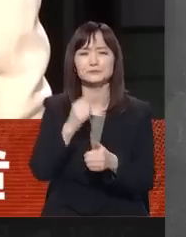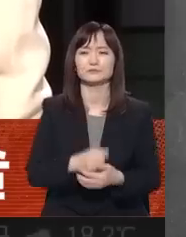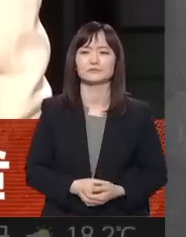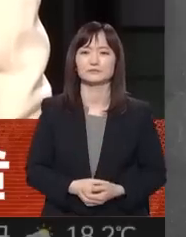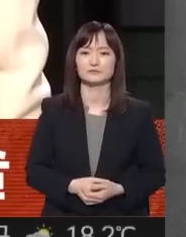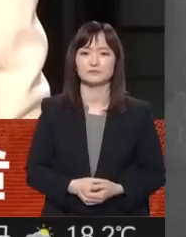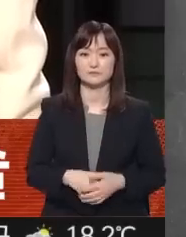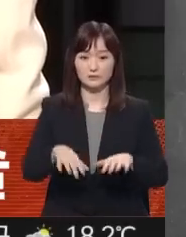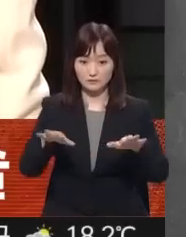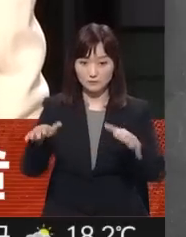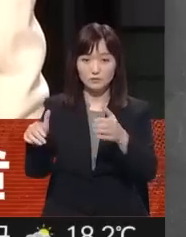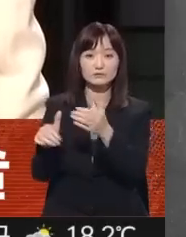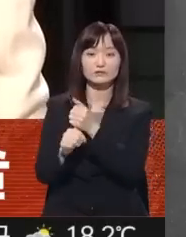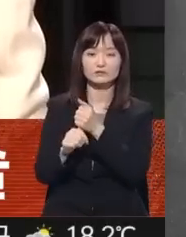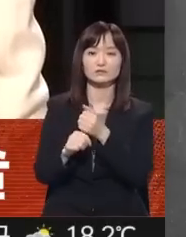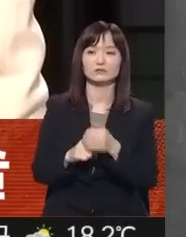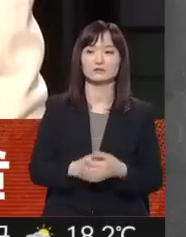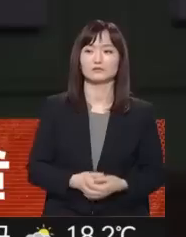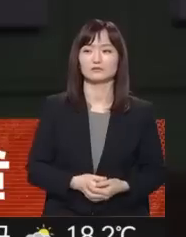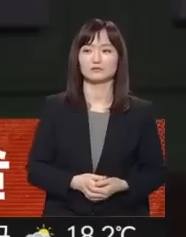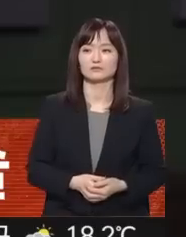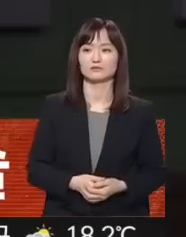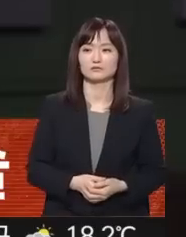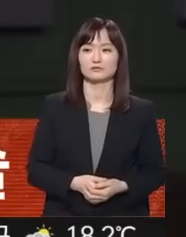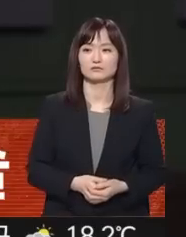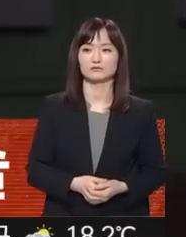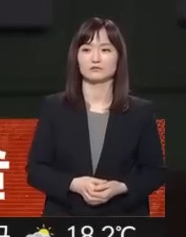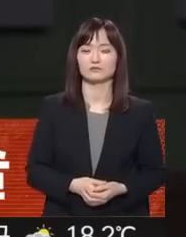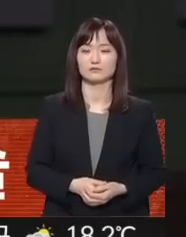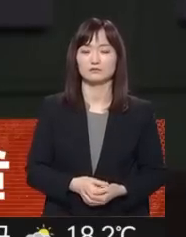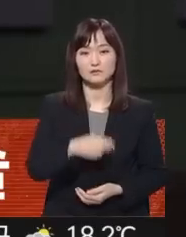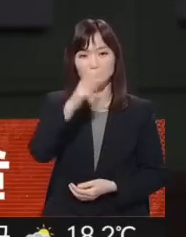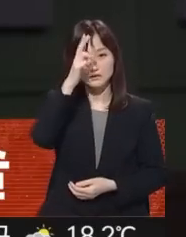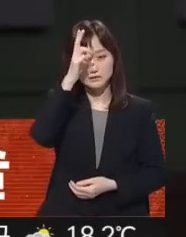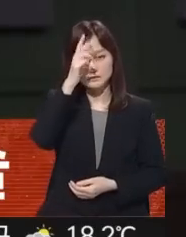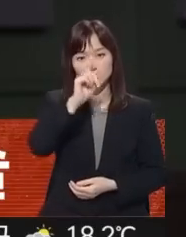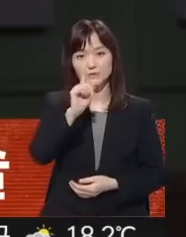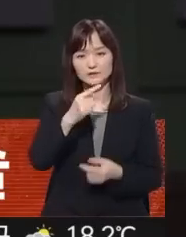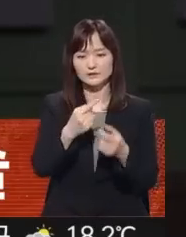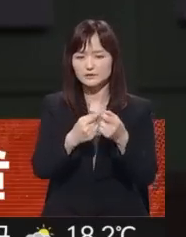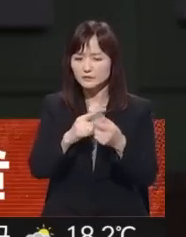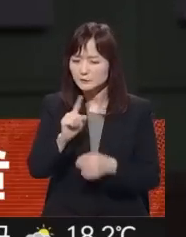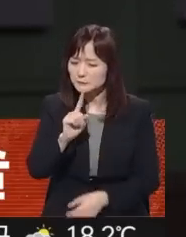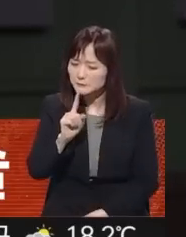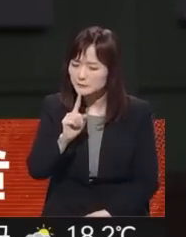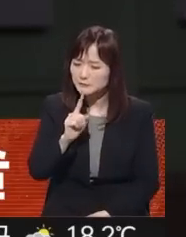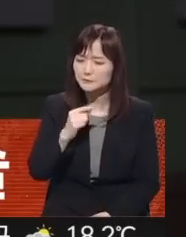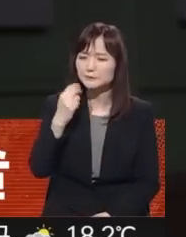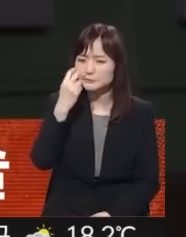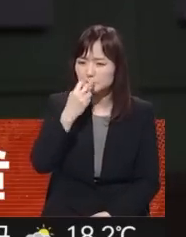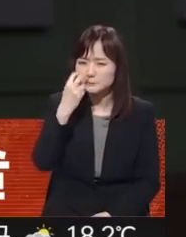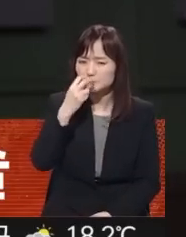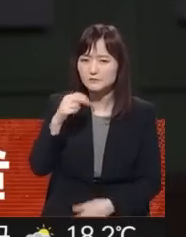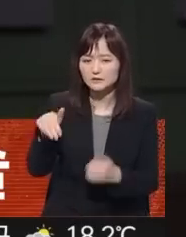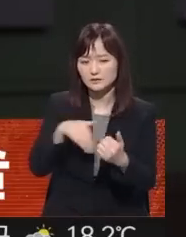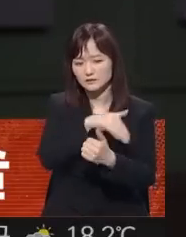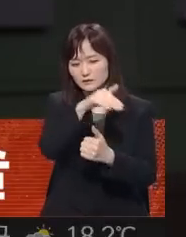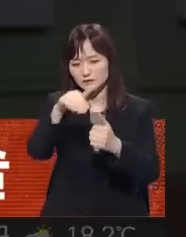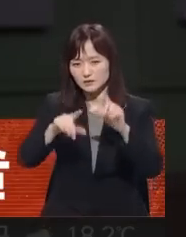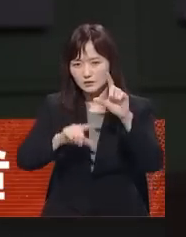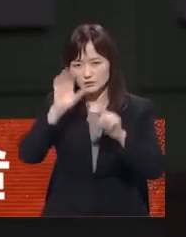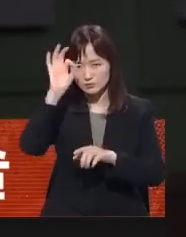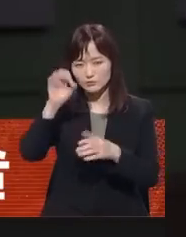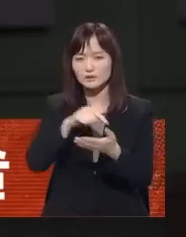어 이건 잡았어요 이경우 같은 경우에는요이 경찰이 일단 1차 추정을 합니다 현장 상황을 좀 보고 그 어떤